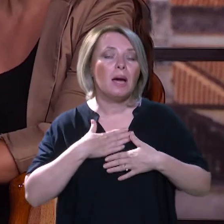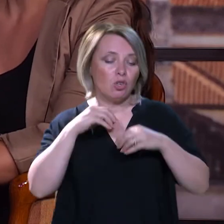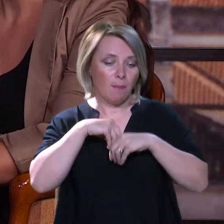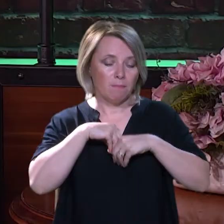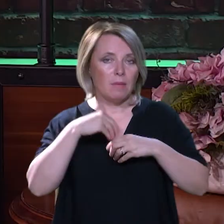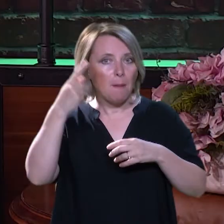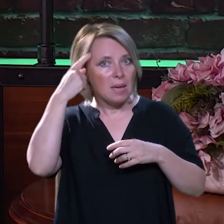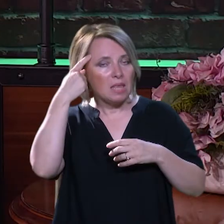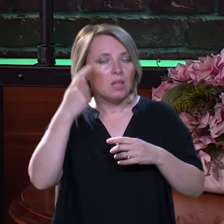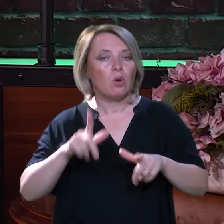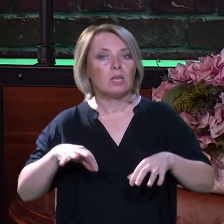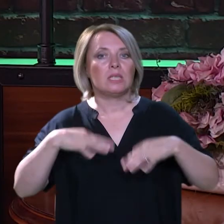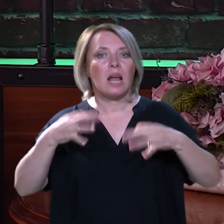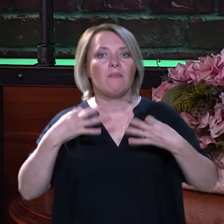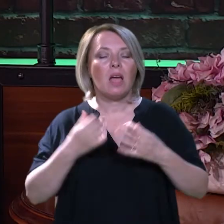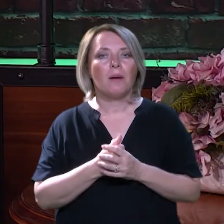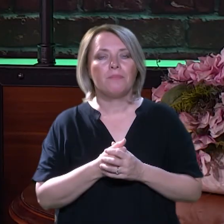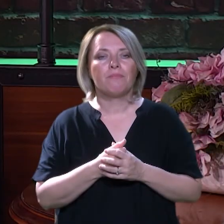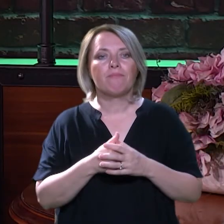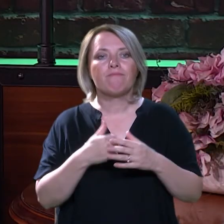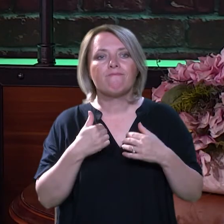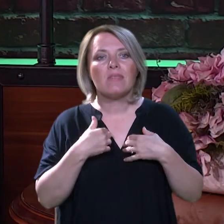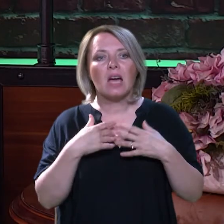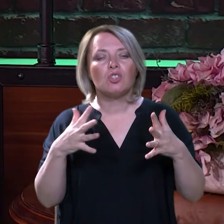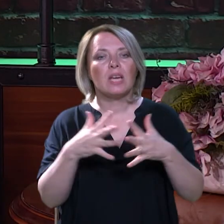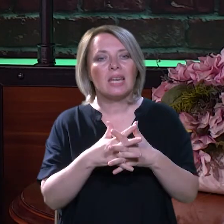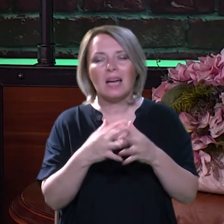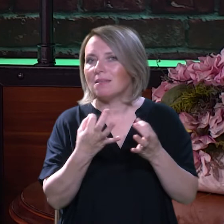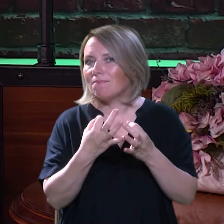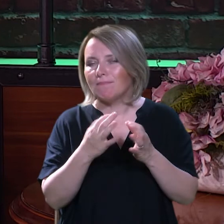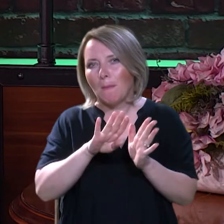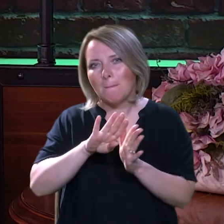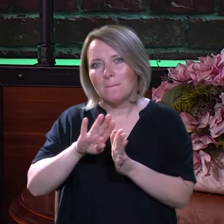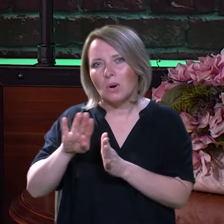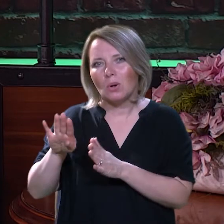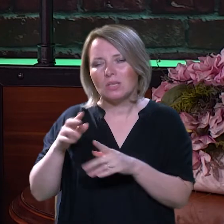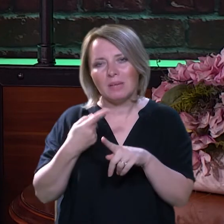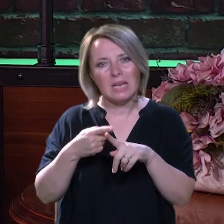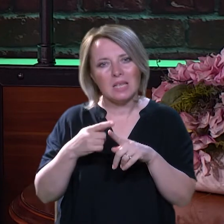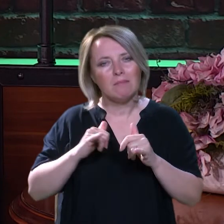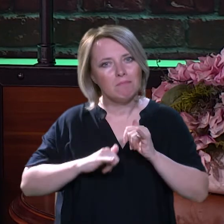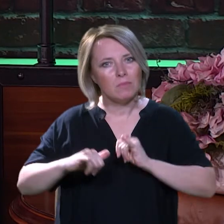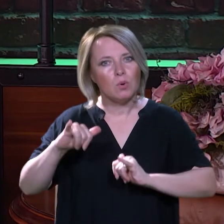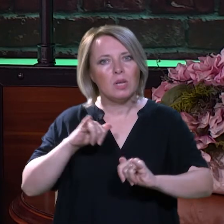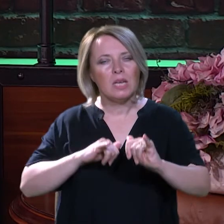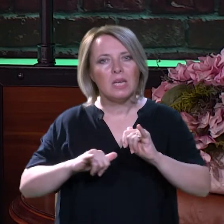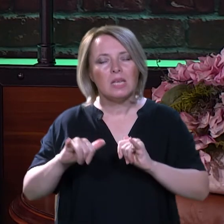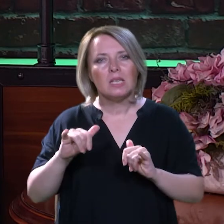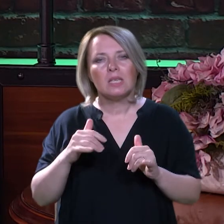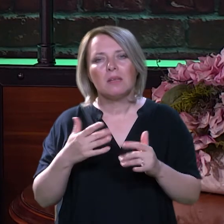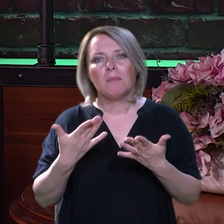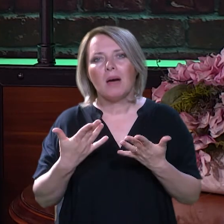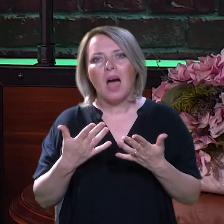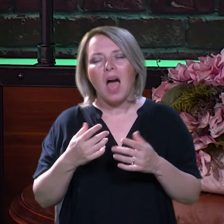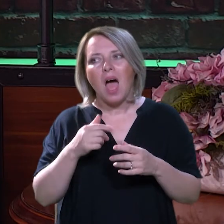zdravlja? Pa mislim da je naš grad specifičan zbog turizma i svega, zbog možda po